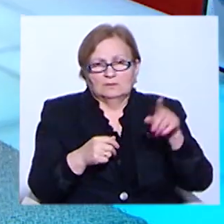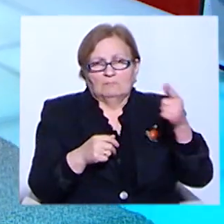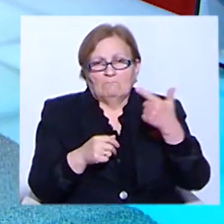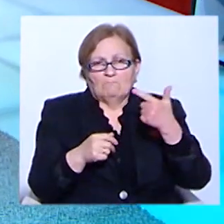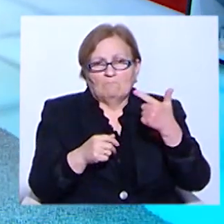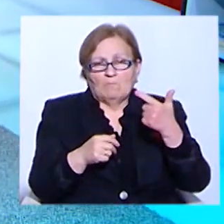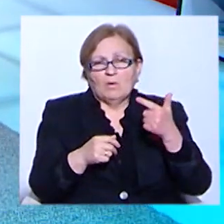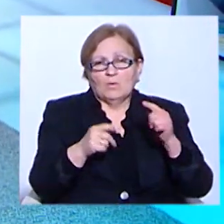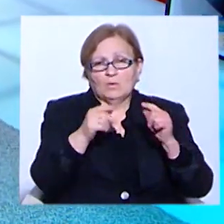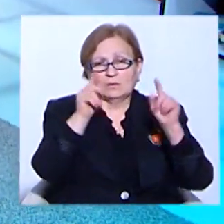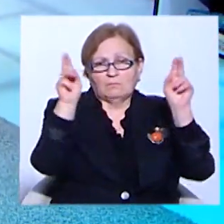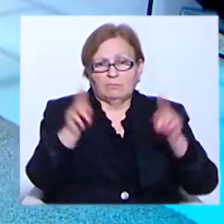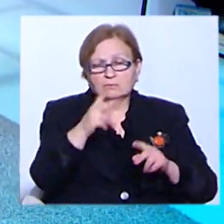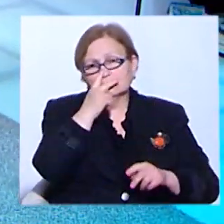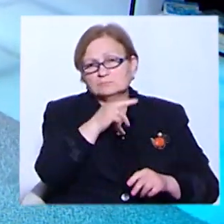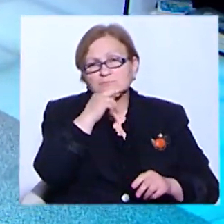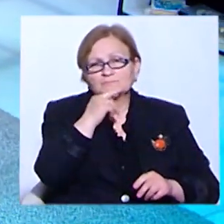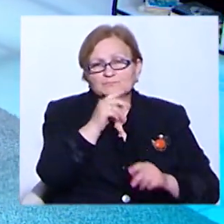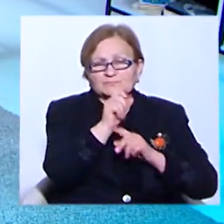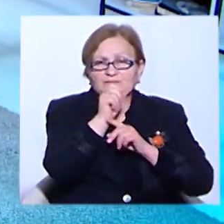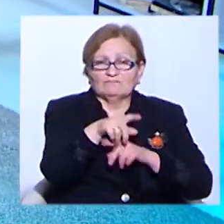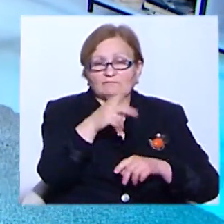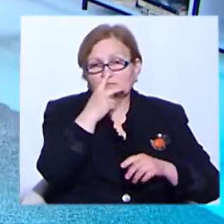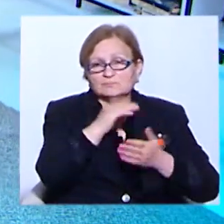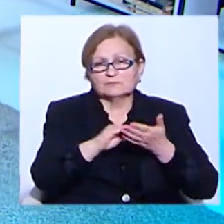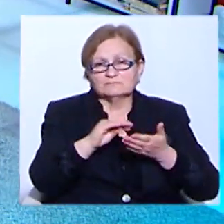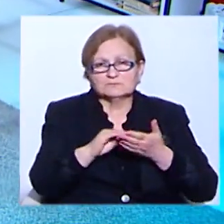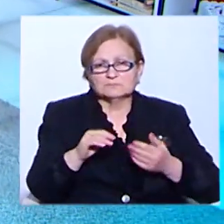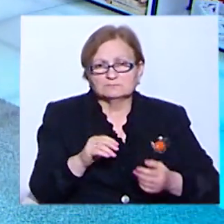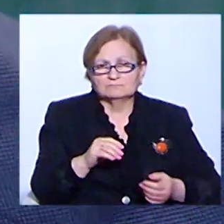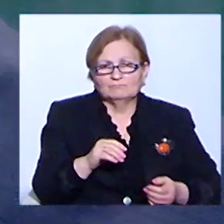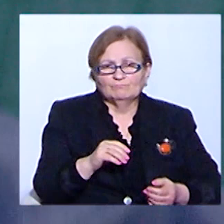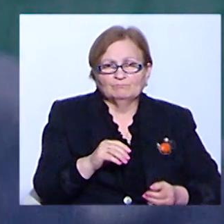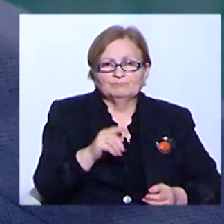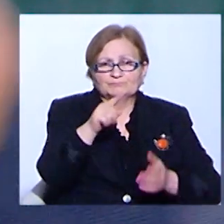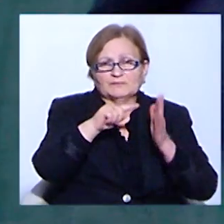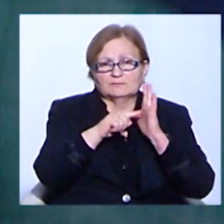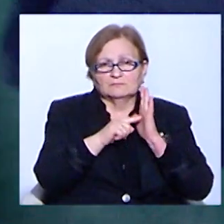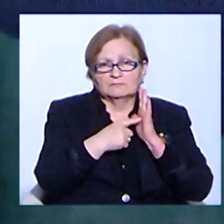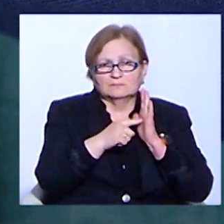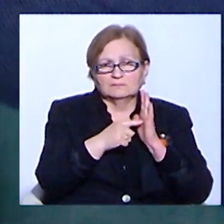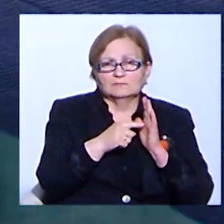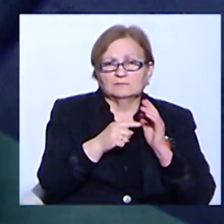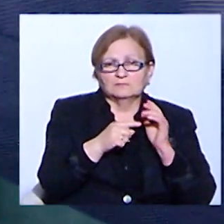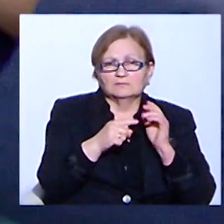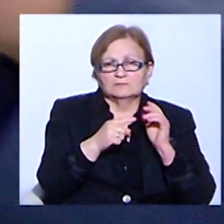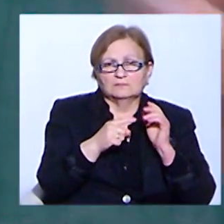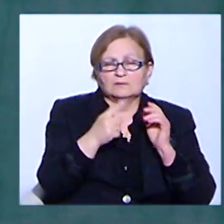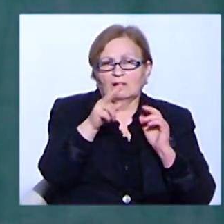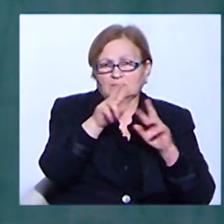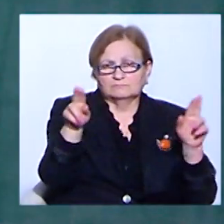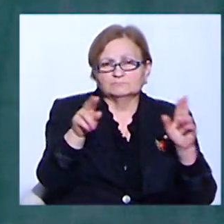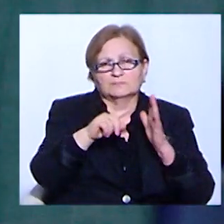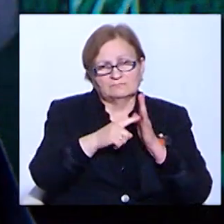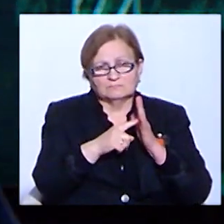ფორმულა. პირველიც ავამოქმედოთ, დავასაქმოთ, ასე ვთქვათ. მოდით გავამრავლოთ ა ხარისხად 1/2, ა ხარისხად